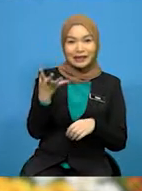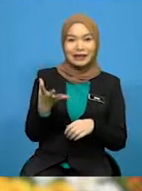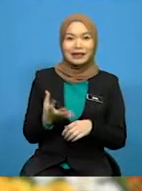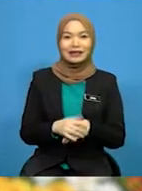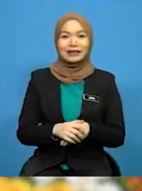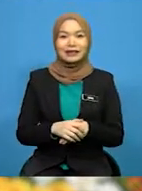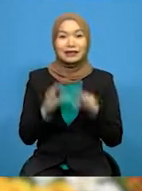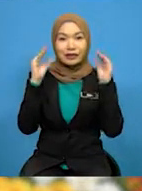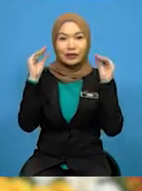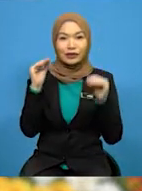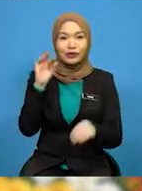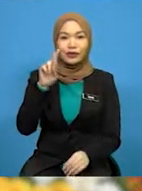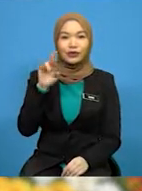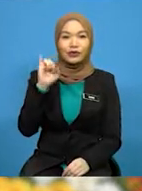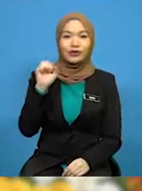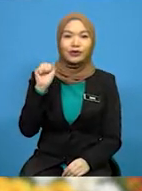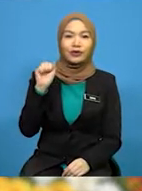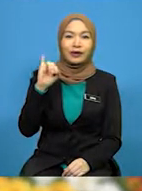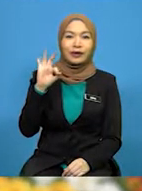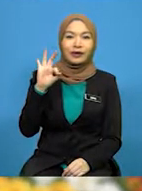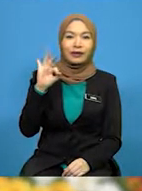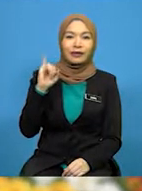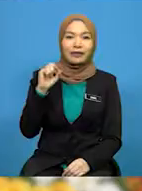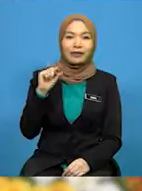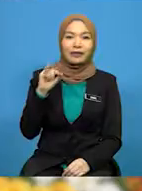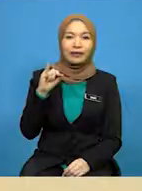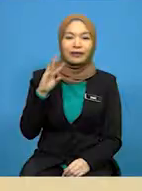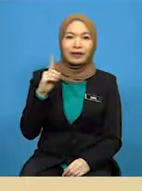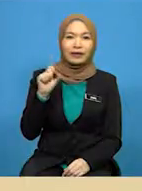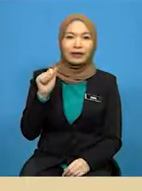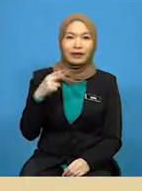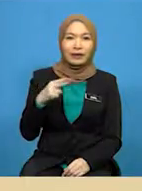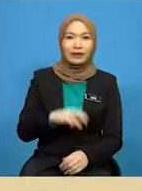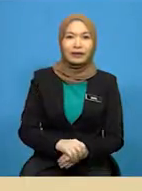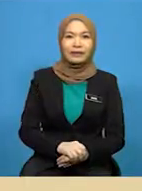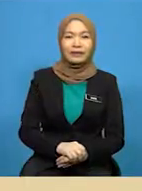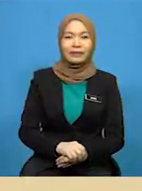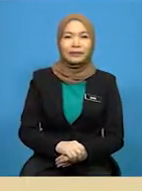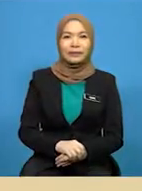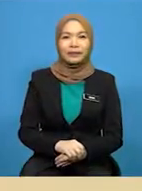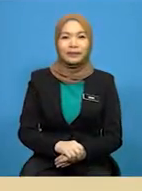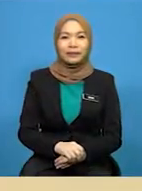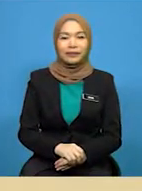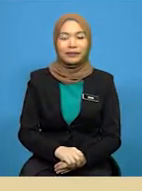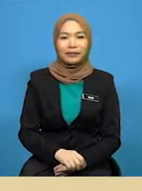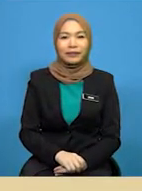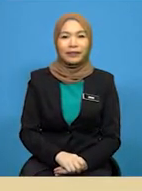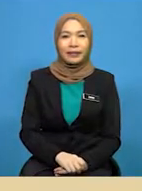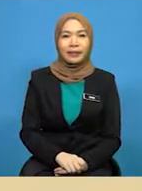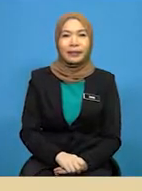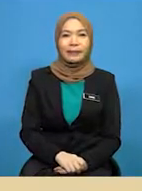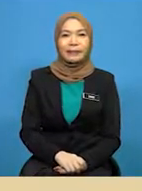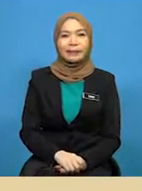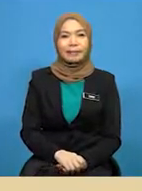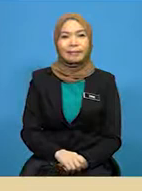inflasi dan juga pengangguran? Kali panel dan pelajar sekalian. Okay. Inflasi sebenarnya bermaksud kenaikan